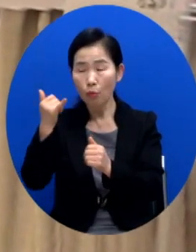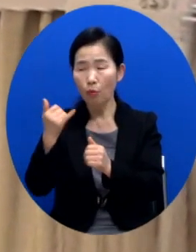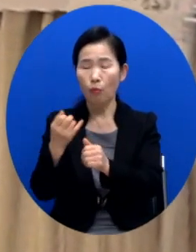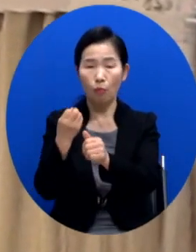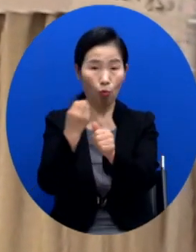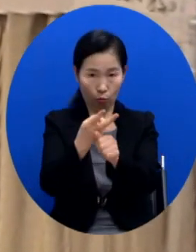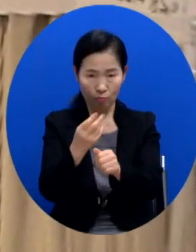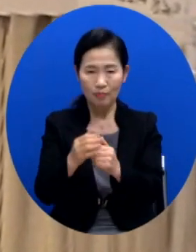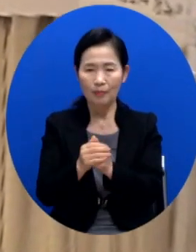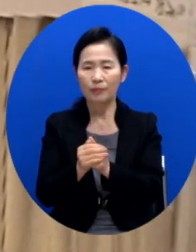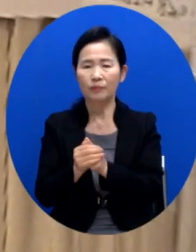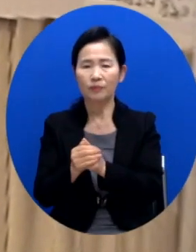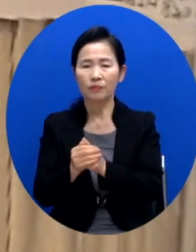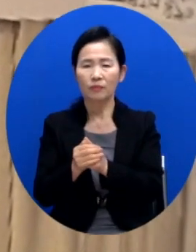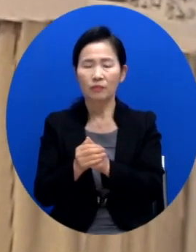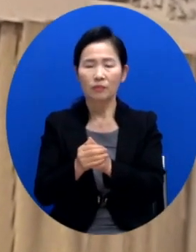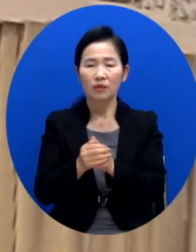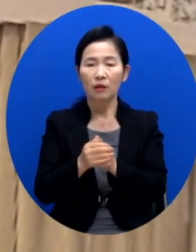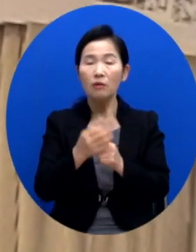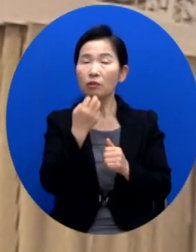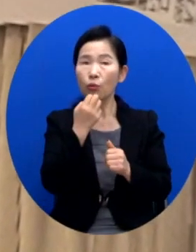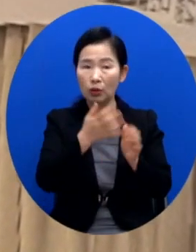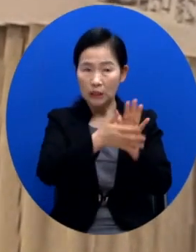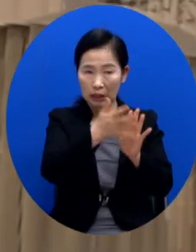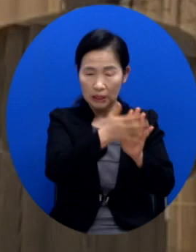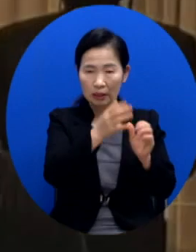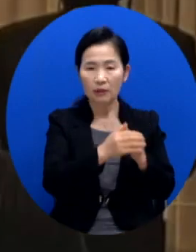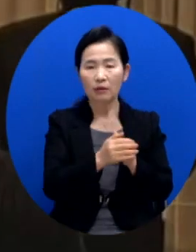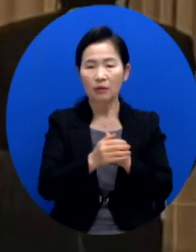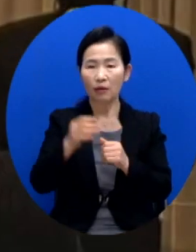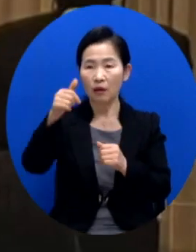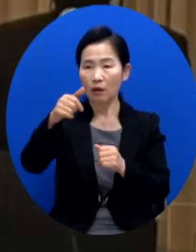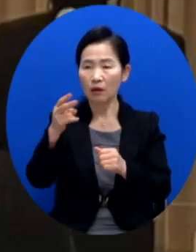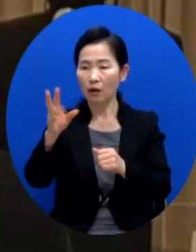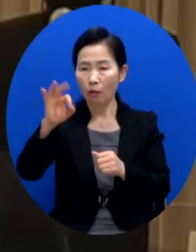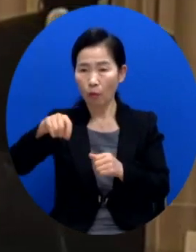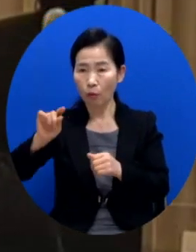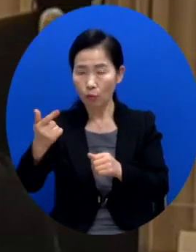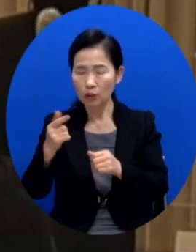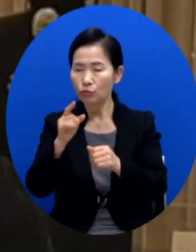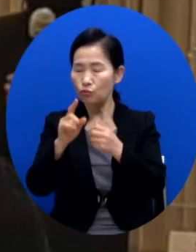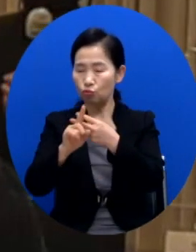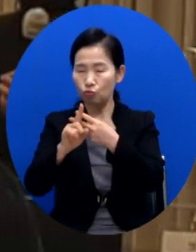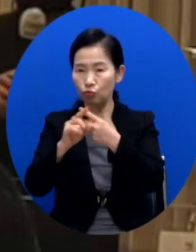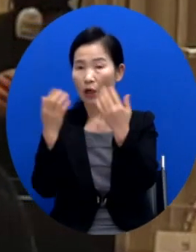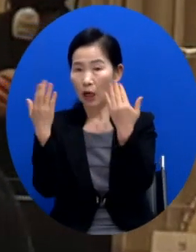국민희망교육연대는 서울시 교육청이 일방적으로 경원중학교 혁신학교 지정을